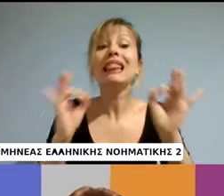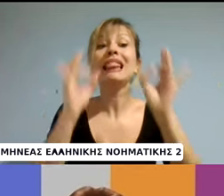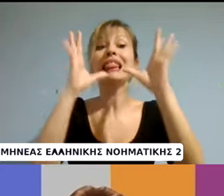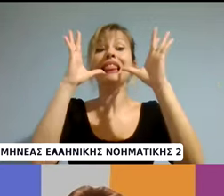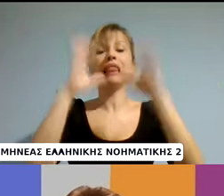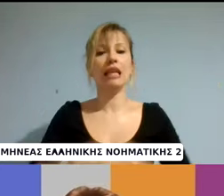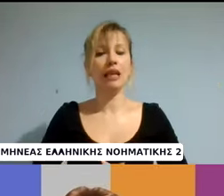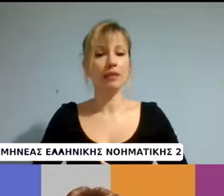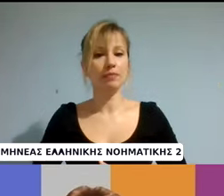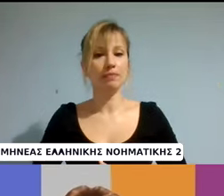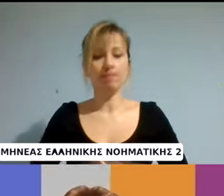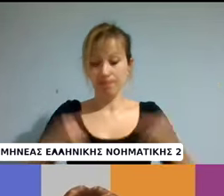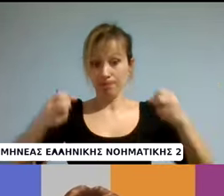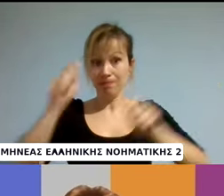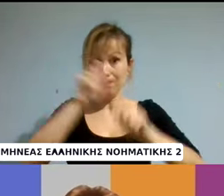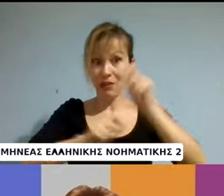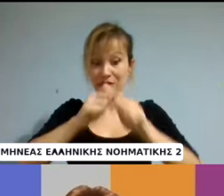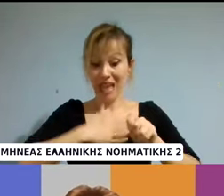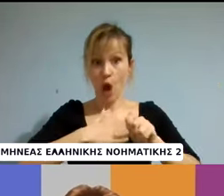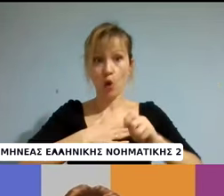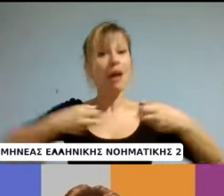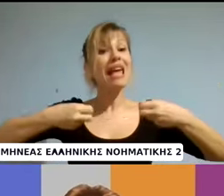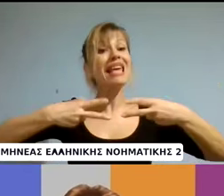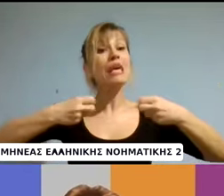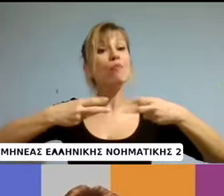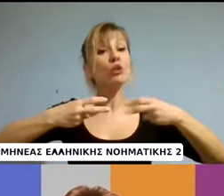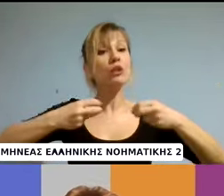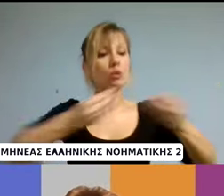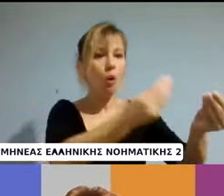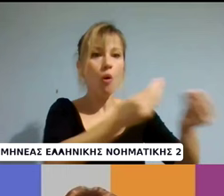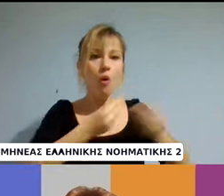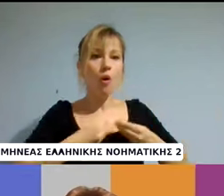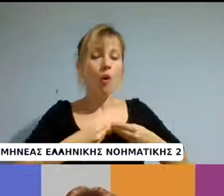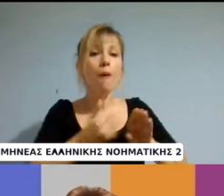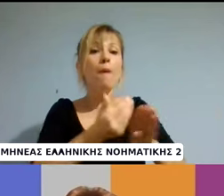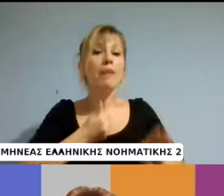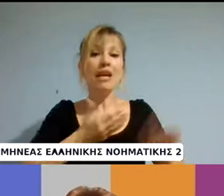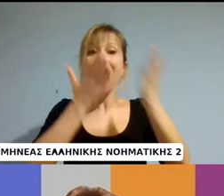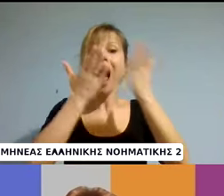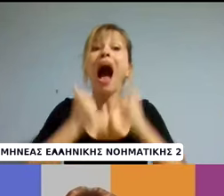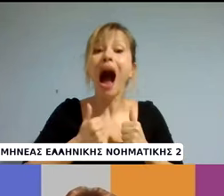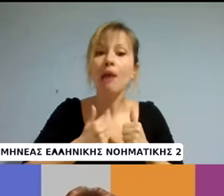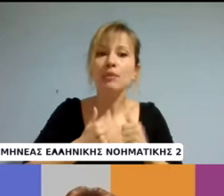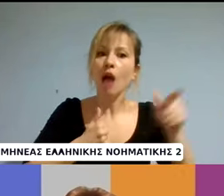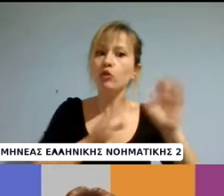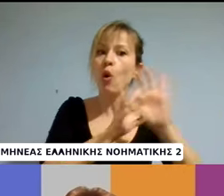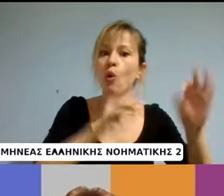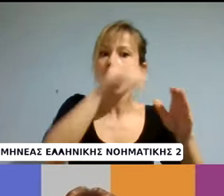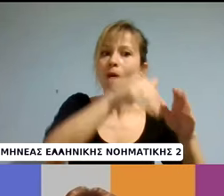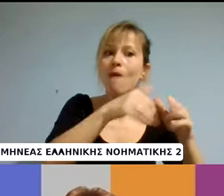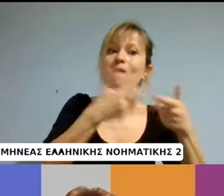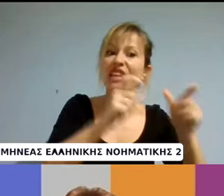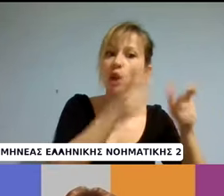Σε περίπτωση που κάνουμε υποτιτλισμό χωρίς σενάριο, σε μαγνητοσκοπημένο περιεχόμενο, σε